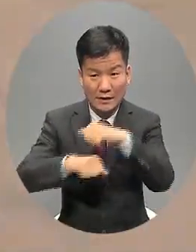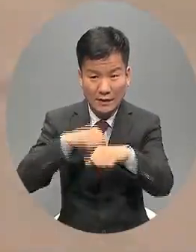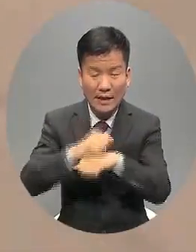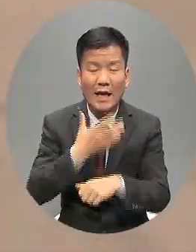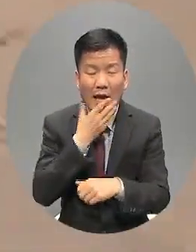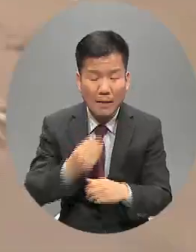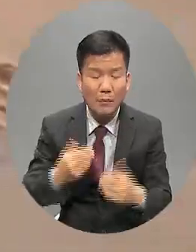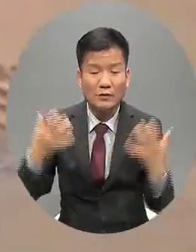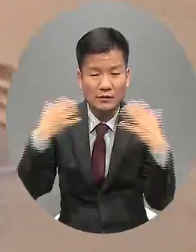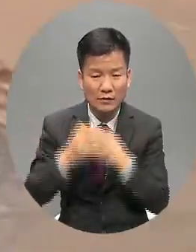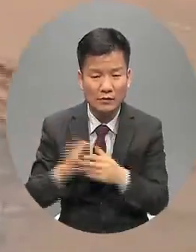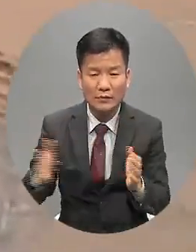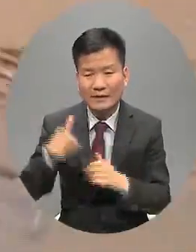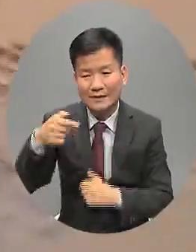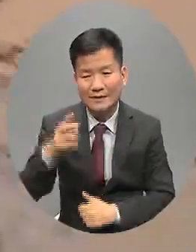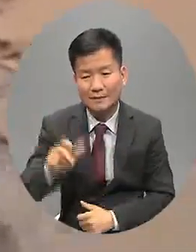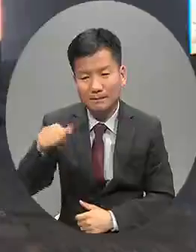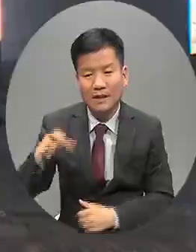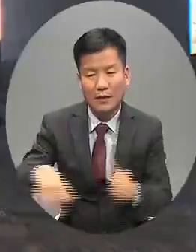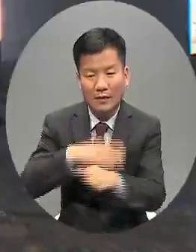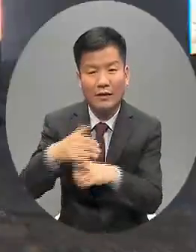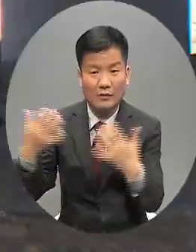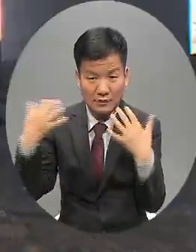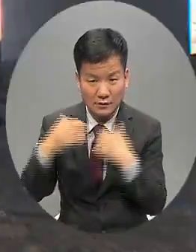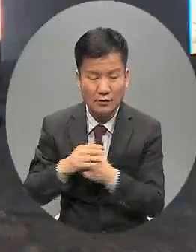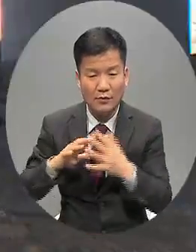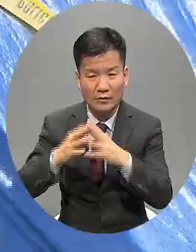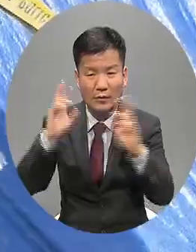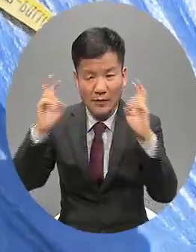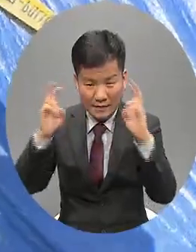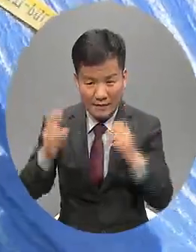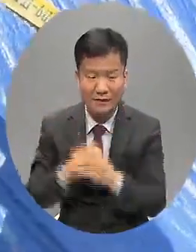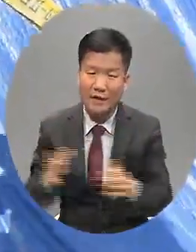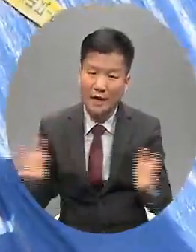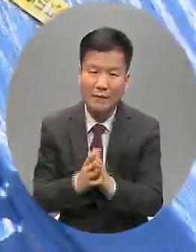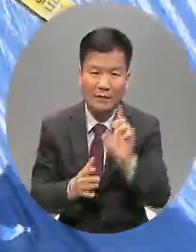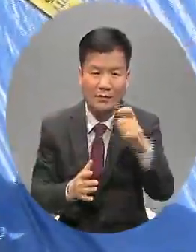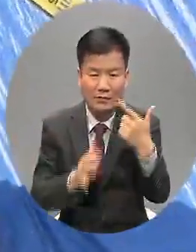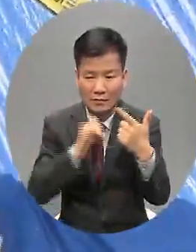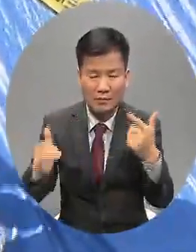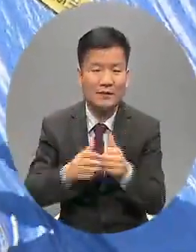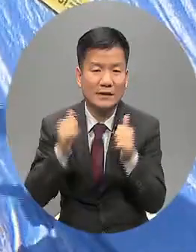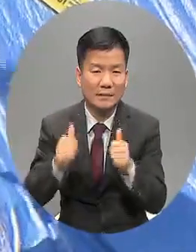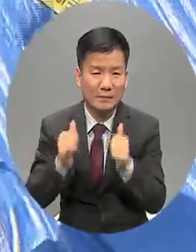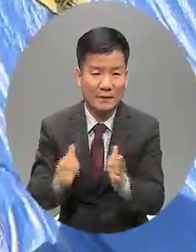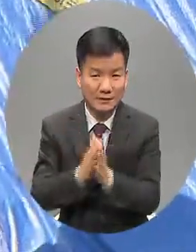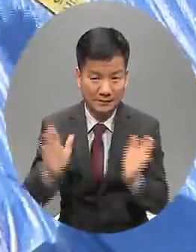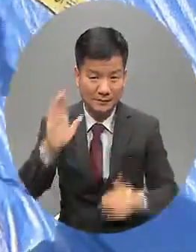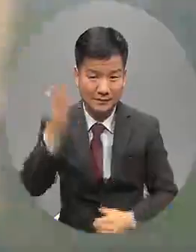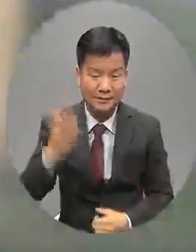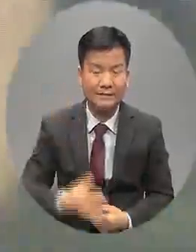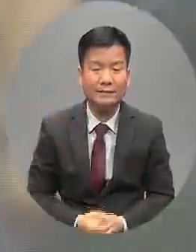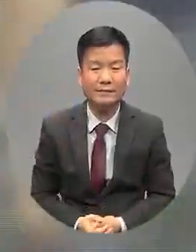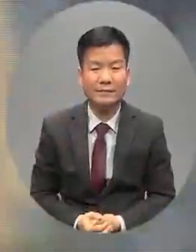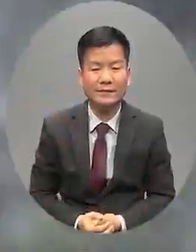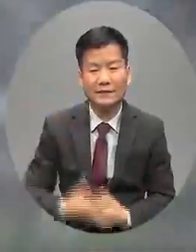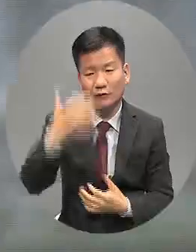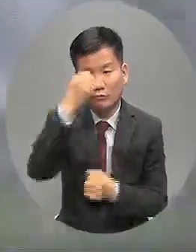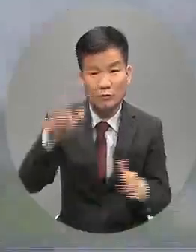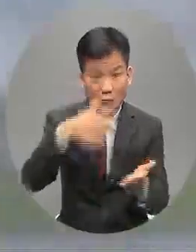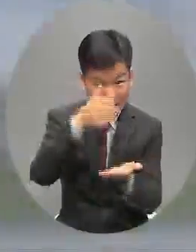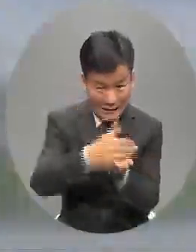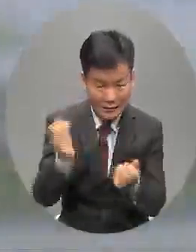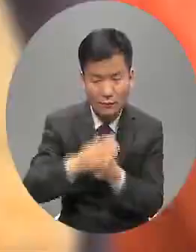행복청과 금강 유역 환경청 그리고 시공사와 감리단 임직원 등 16명의 첫 공판이 열립니다 김영환 충북